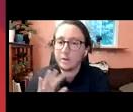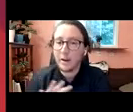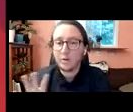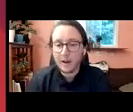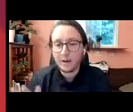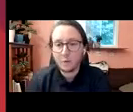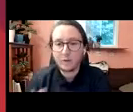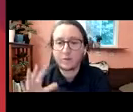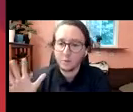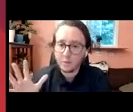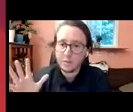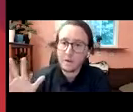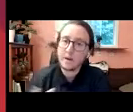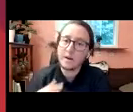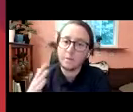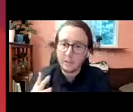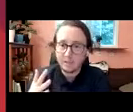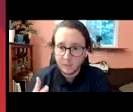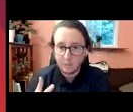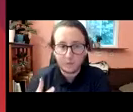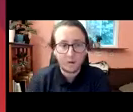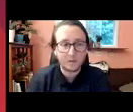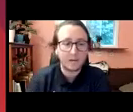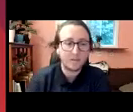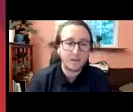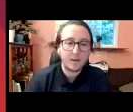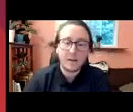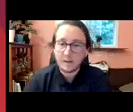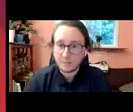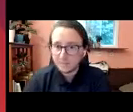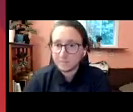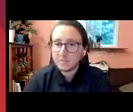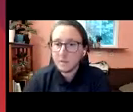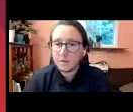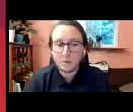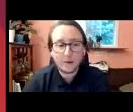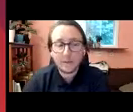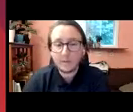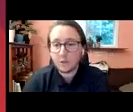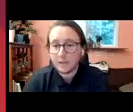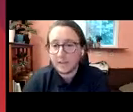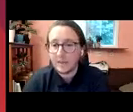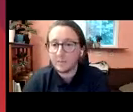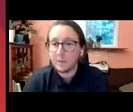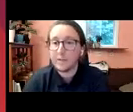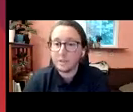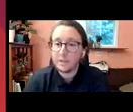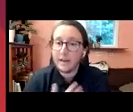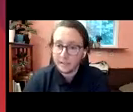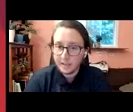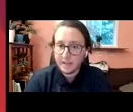Nous travaillons au Canada, en particulier sur la région de Waterloo, que c'est près de